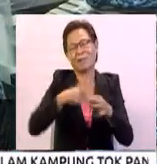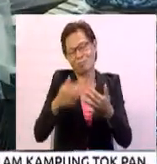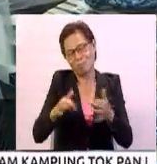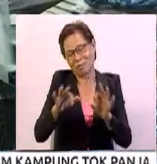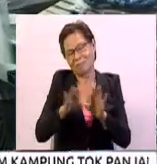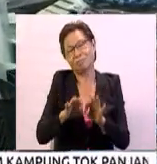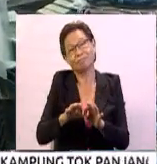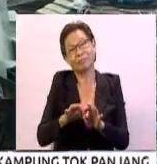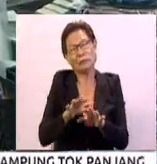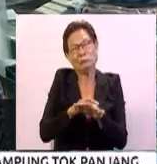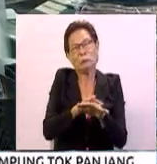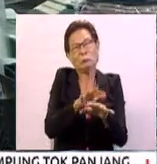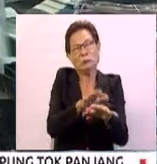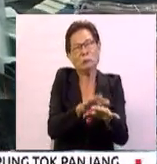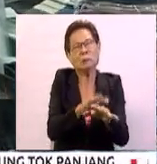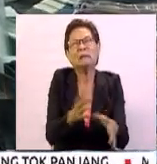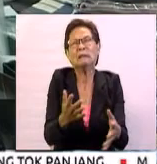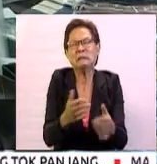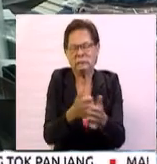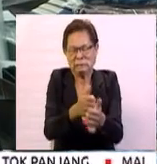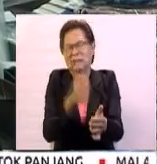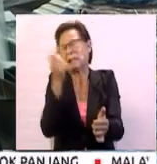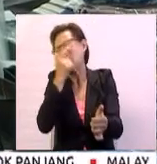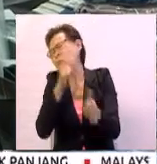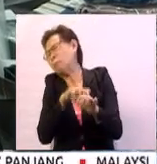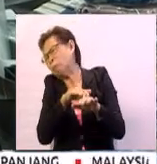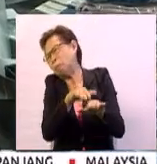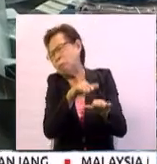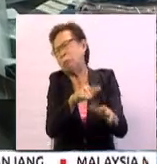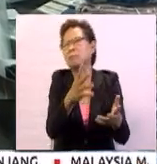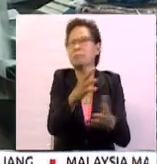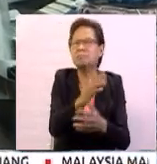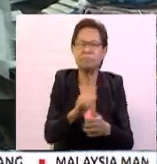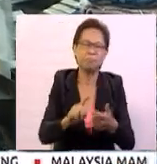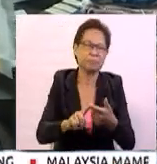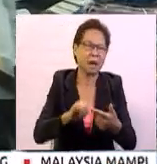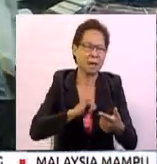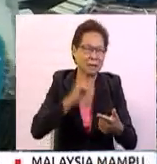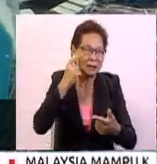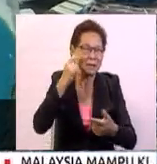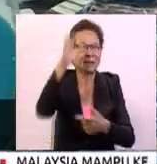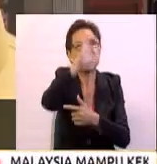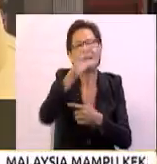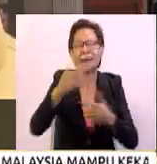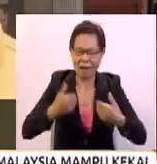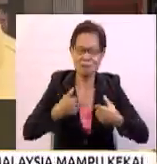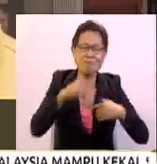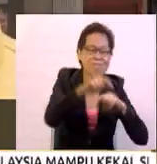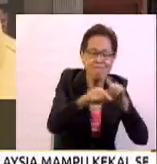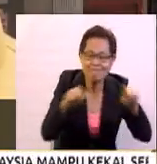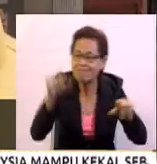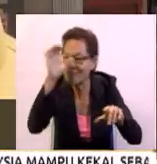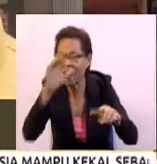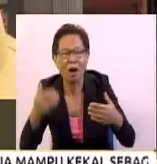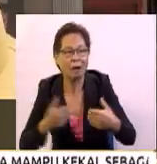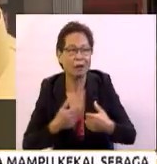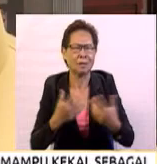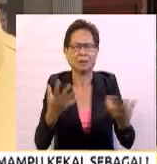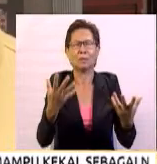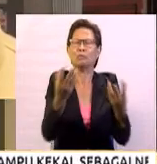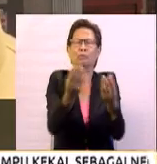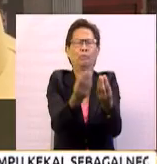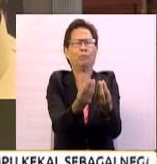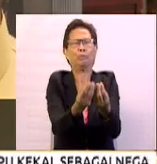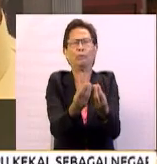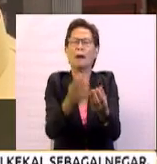Sebab kesesakan lagi, elakkan kesesakan, and then item yang nak cari pun ada. Orang pun tak ramai, kita nak